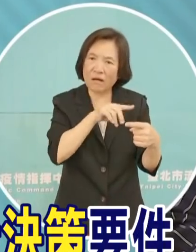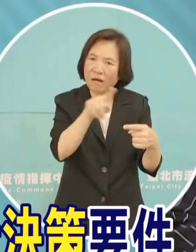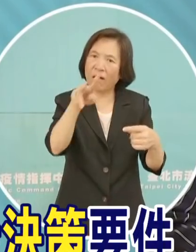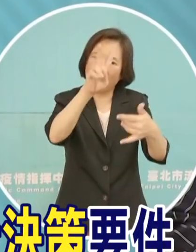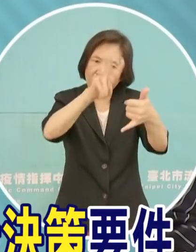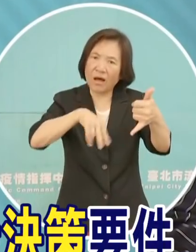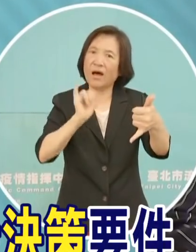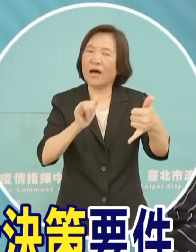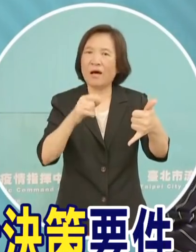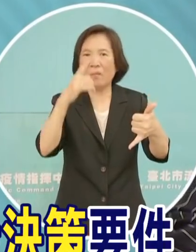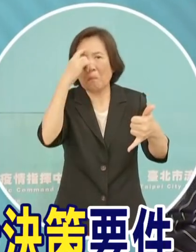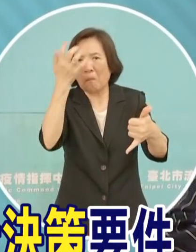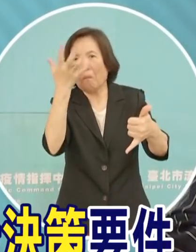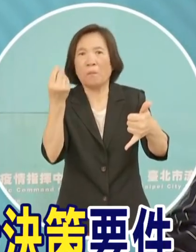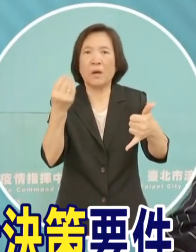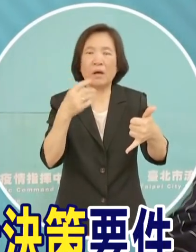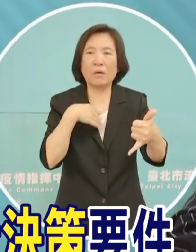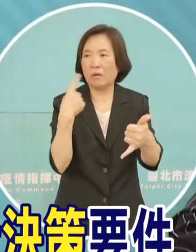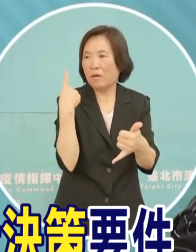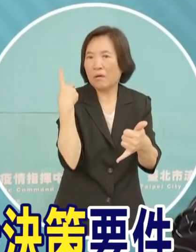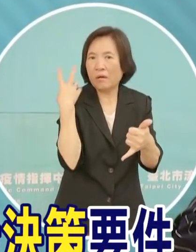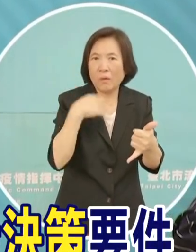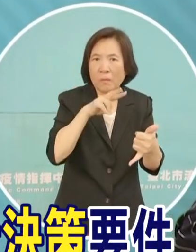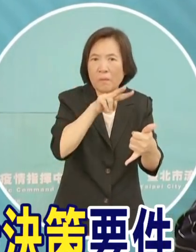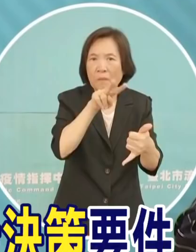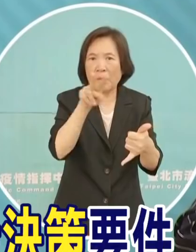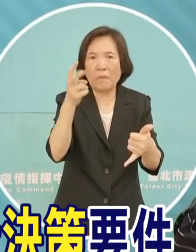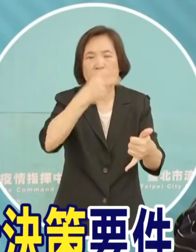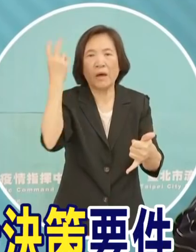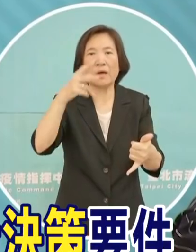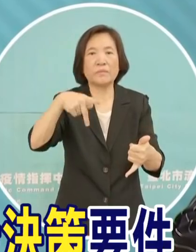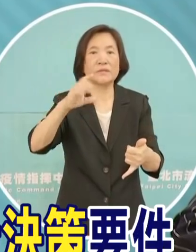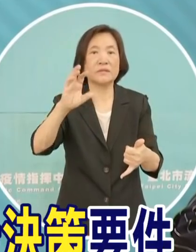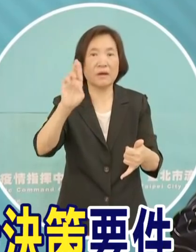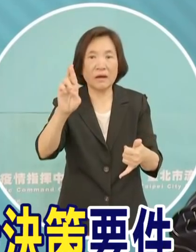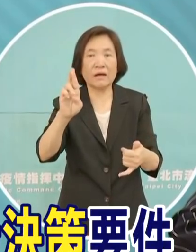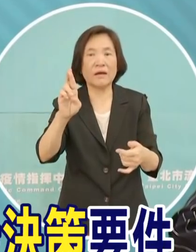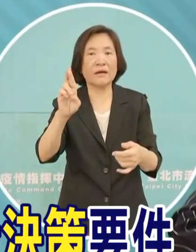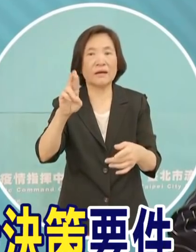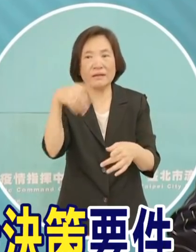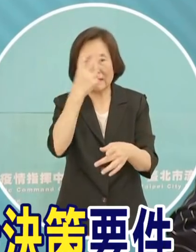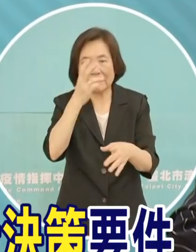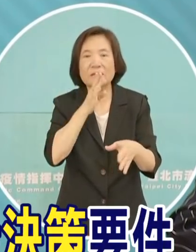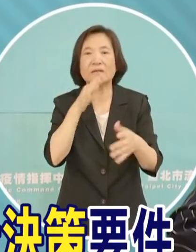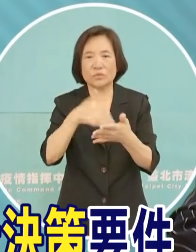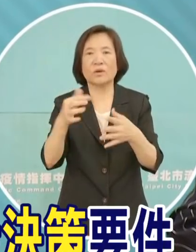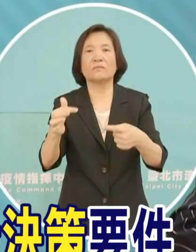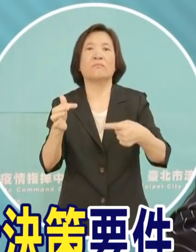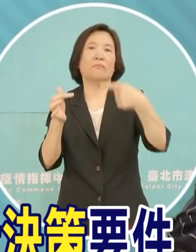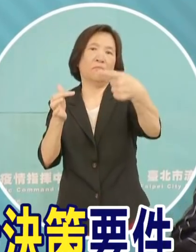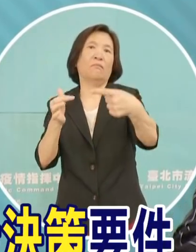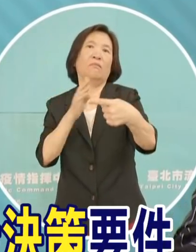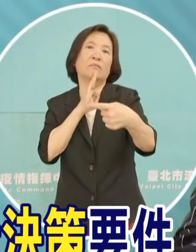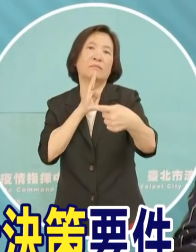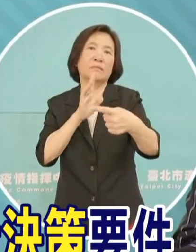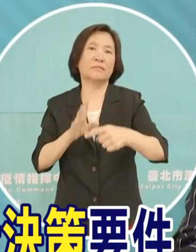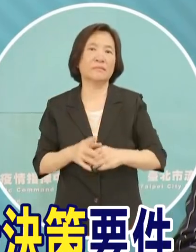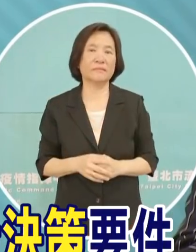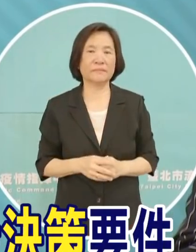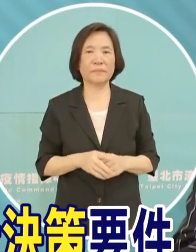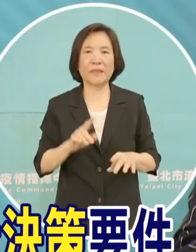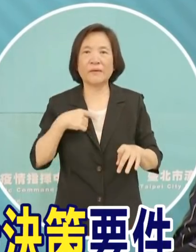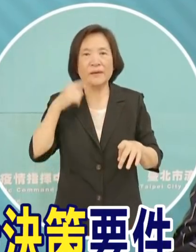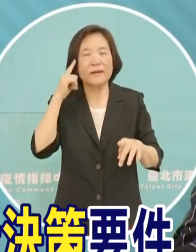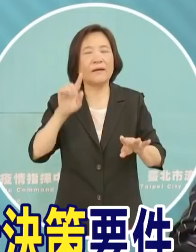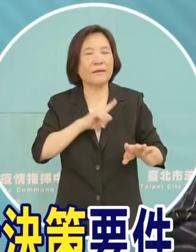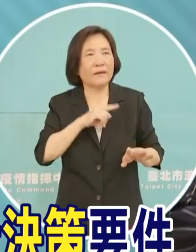症状，事实上我们在这几天下来也发现有很多坏 PCR 做是负的，就是没有啊。那所以这样看起来，大概我们大